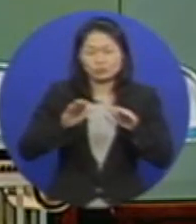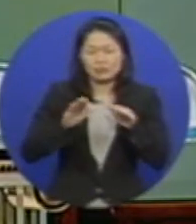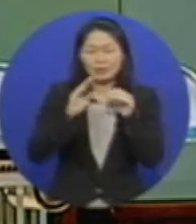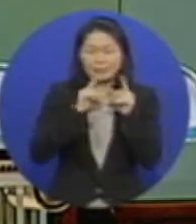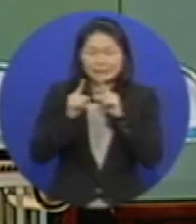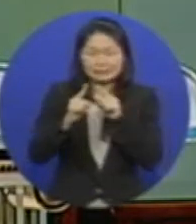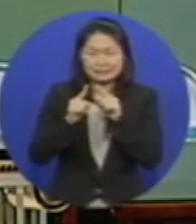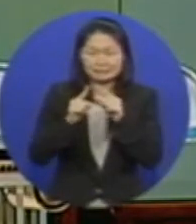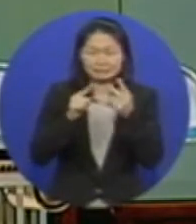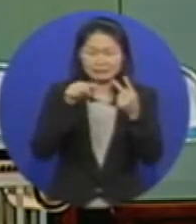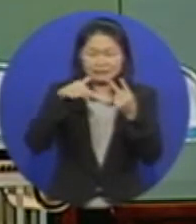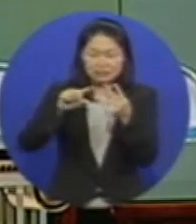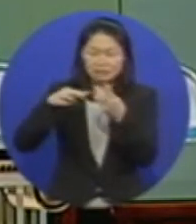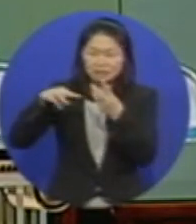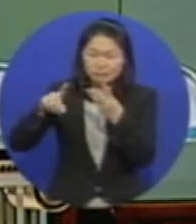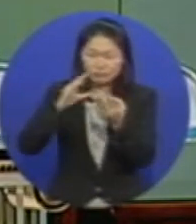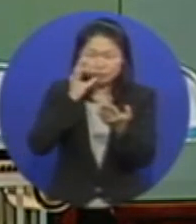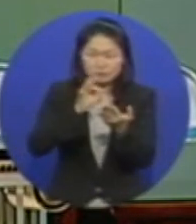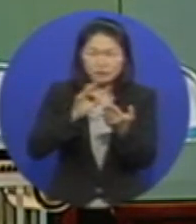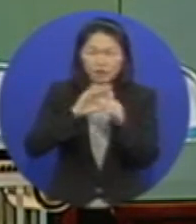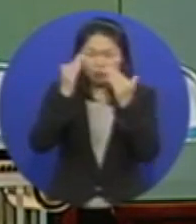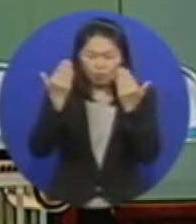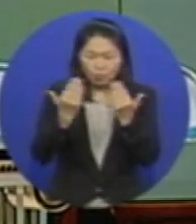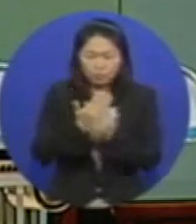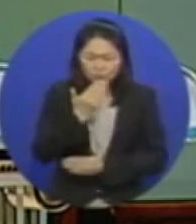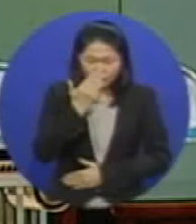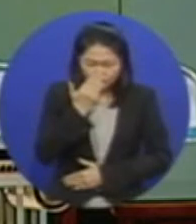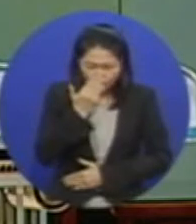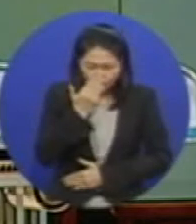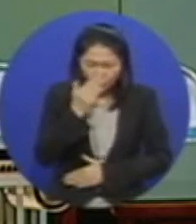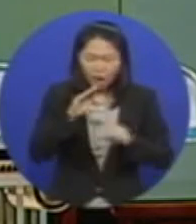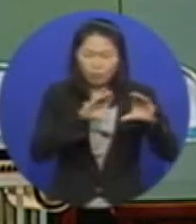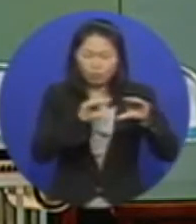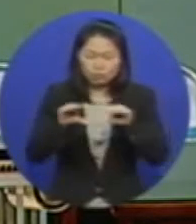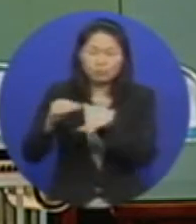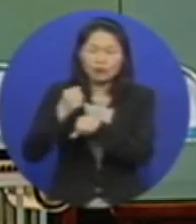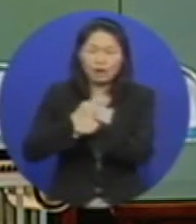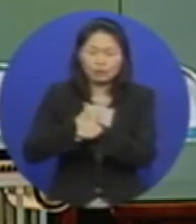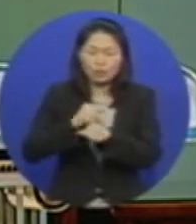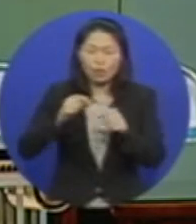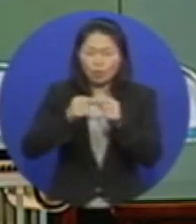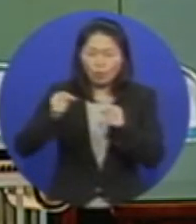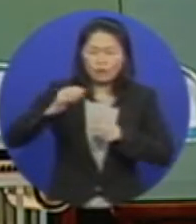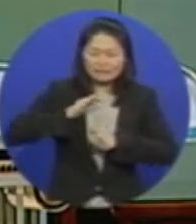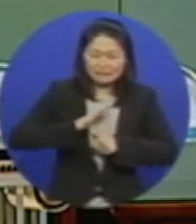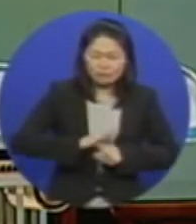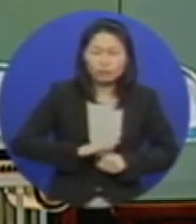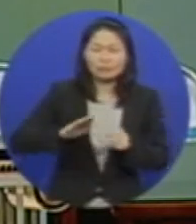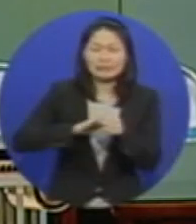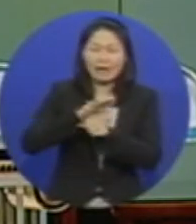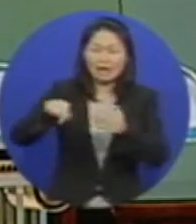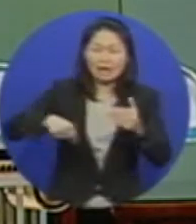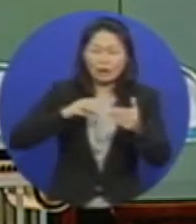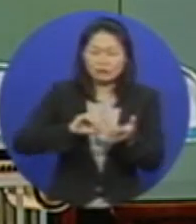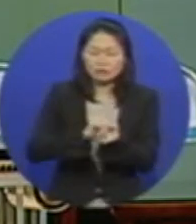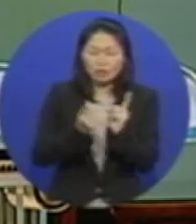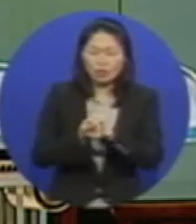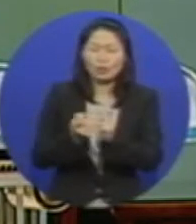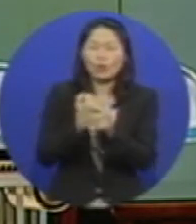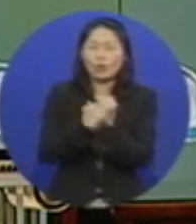말씀을 한번 보실까요 모든 겸손과 온유 로 하고 오래 참음으로 사랑 가운데서 서로 용납하고